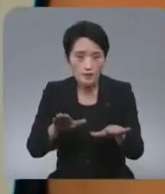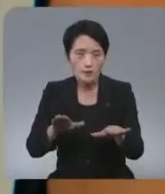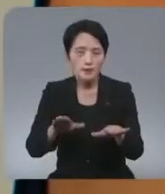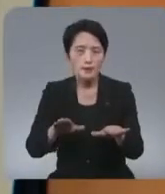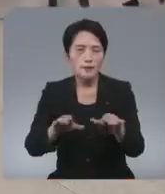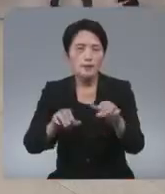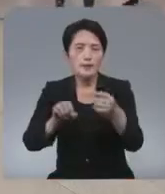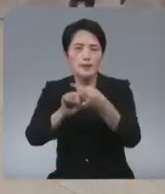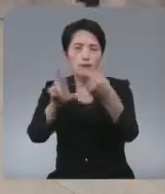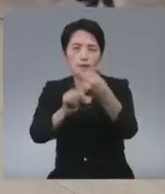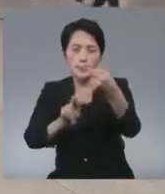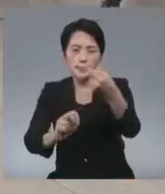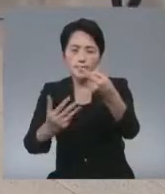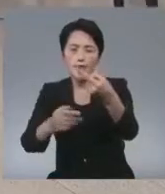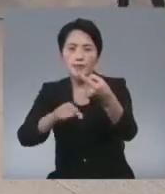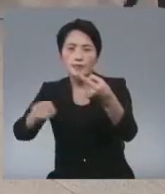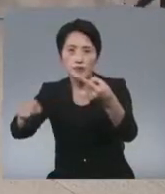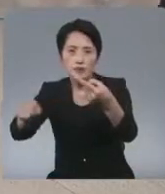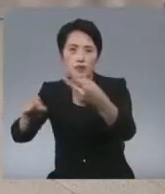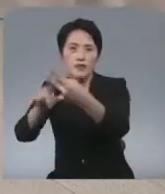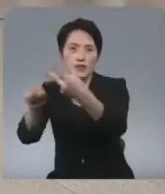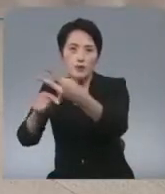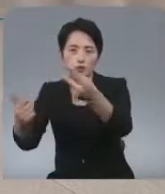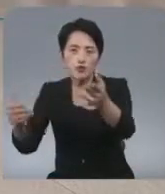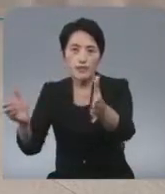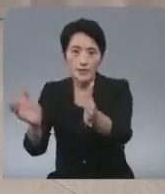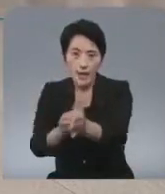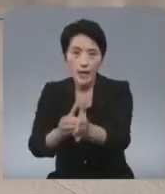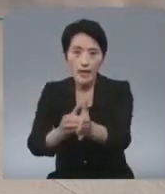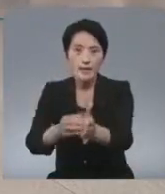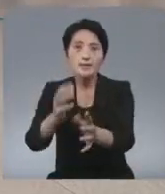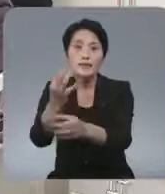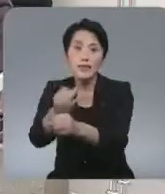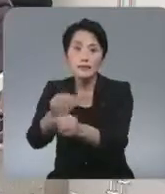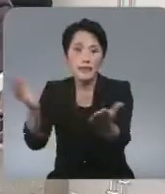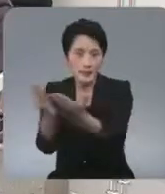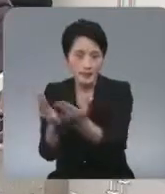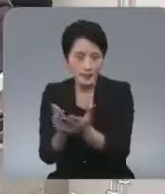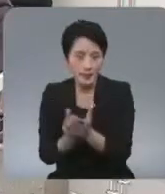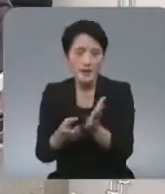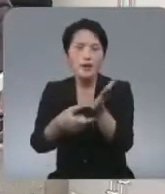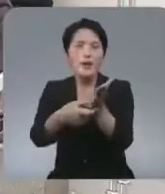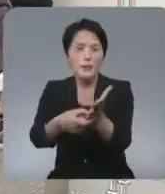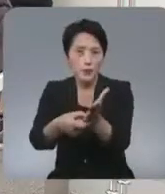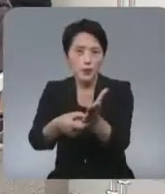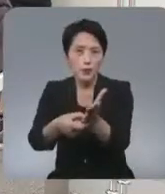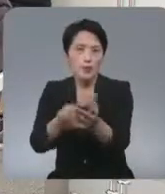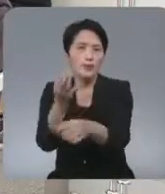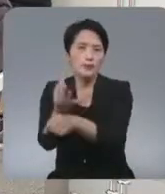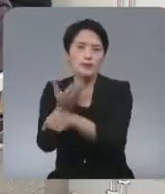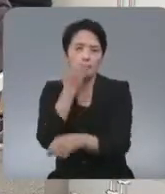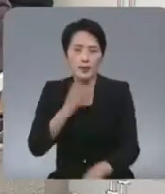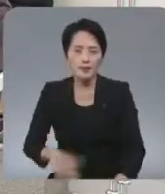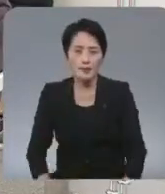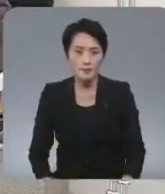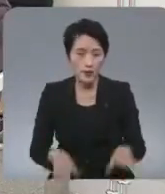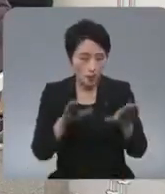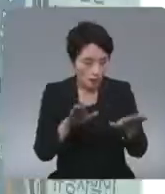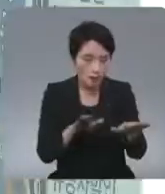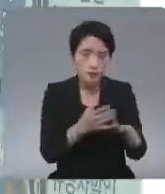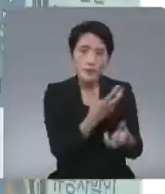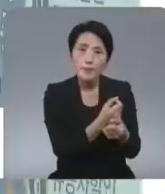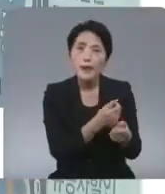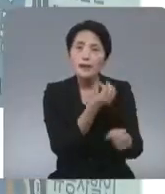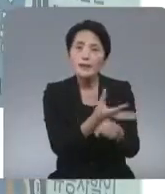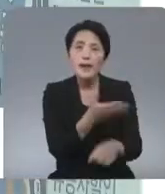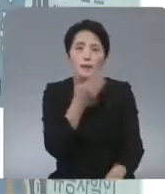用网络的弱势群体为对象进行车票预售。老人或残疾人可按先后顺序通过电